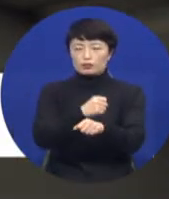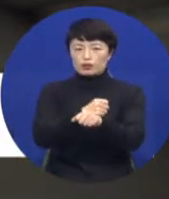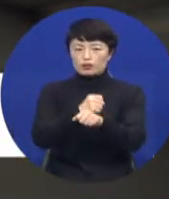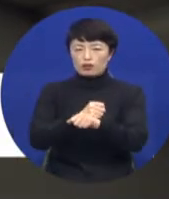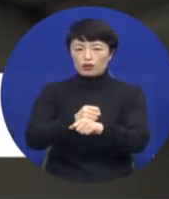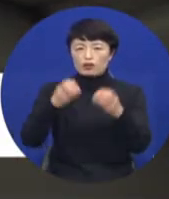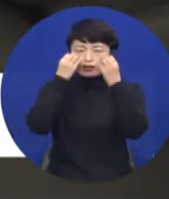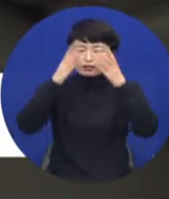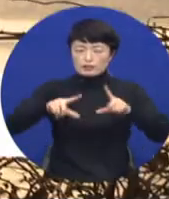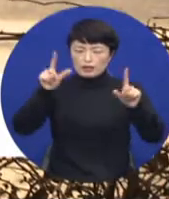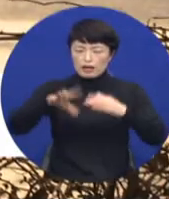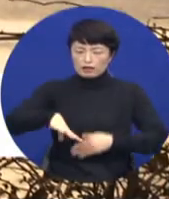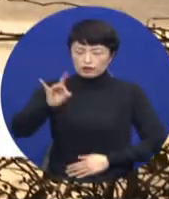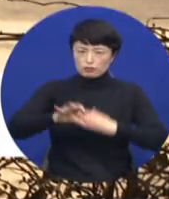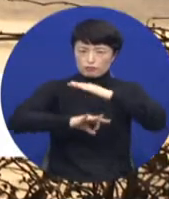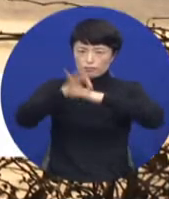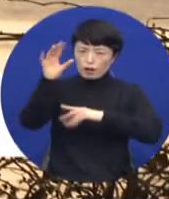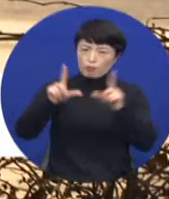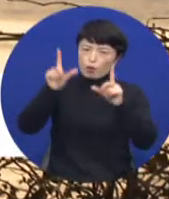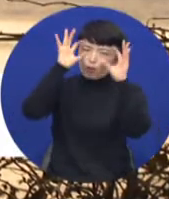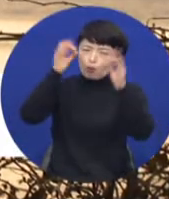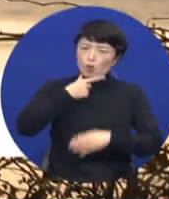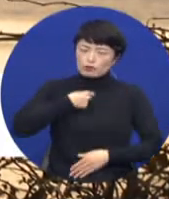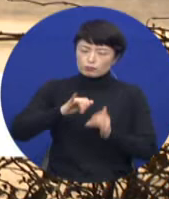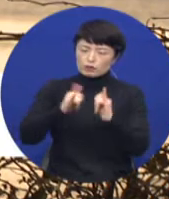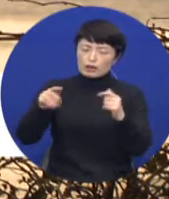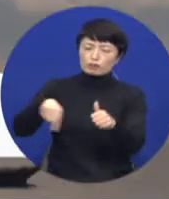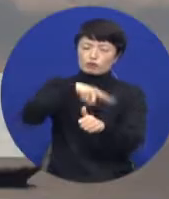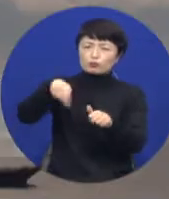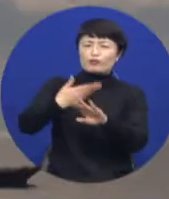도민들과 관광객들은 주변으로 발길을 돌렸습니다.